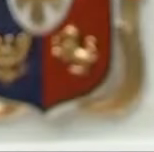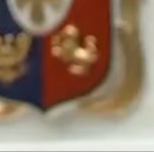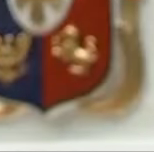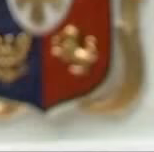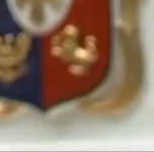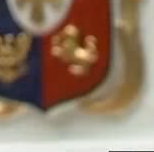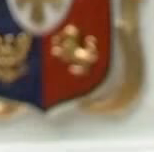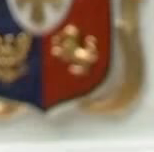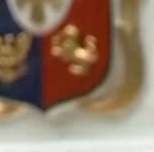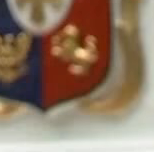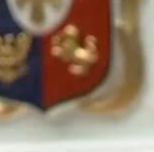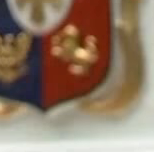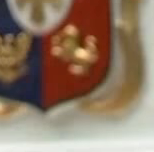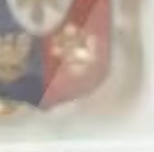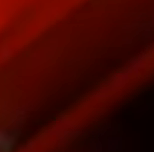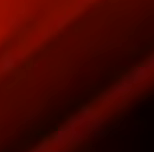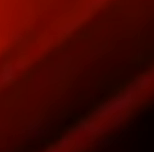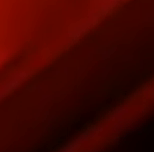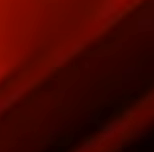Nakatutok, 24 Oras.